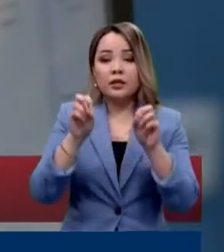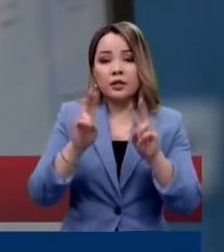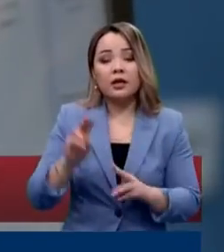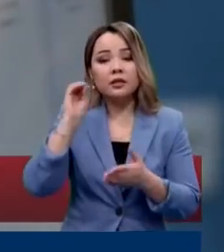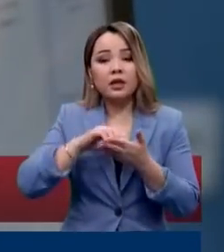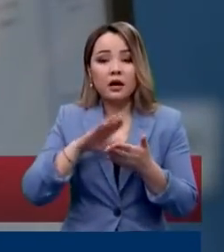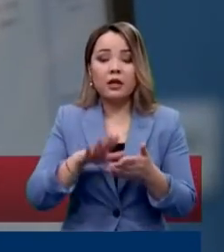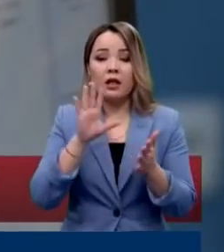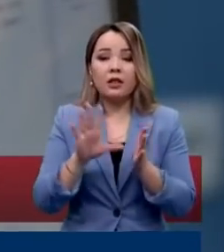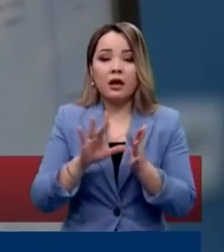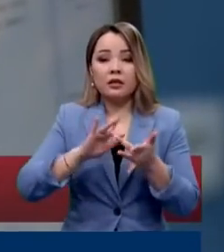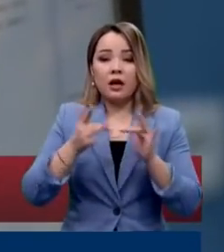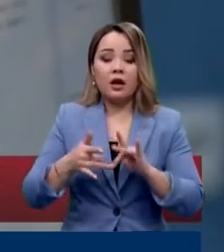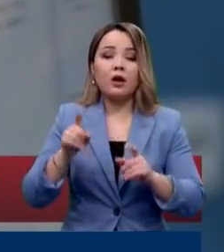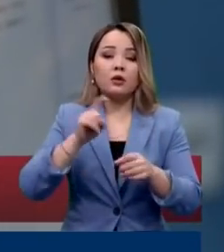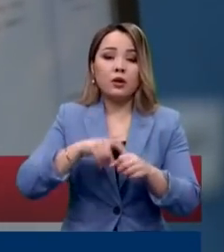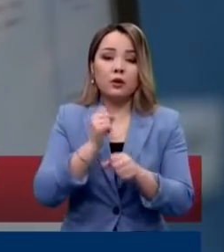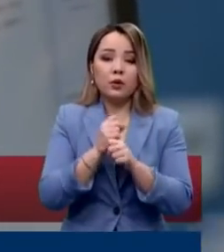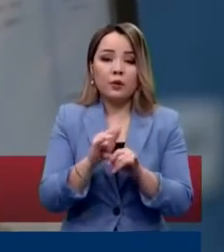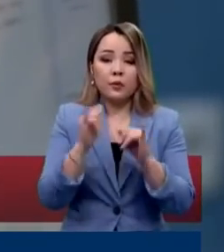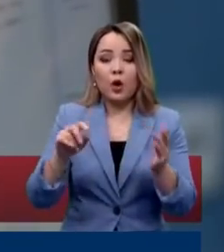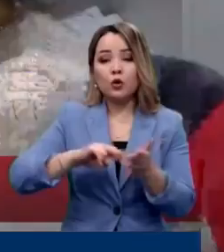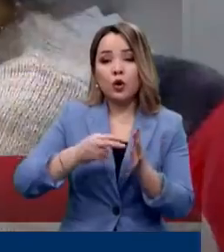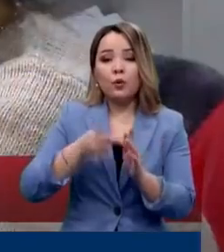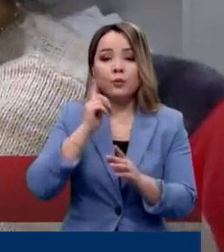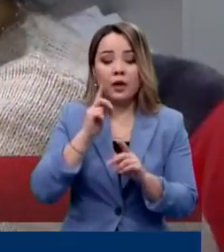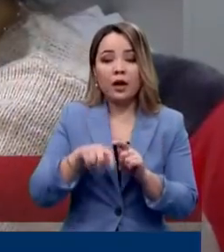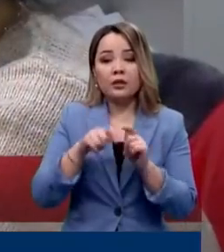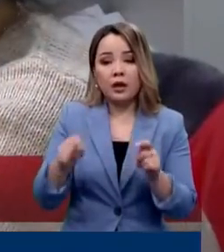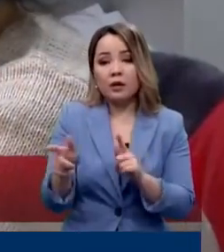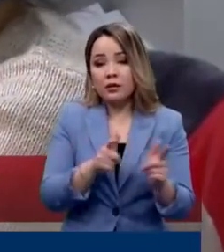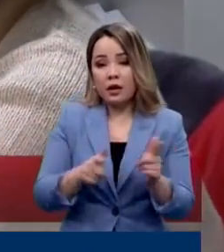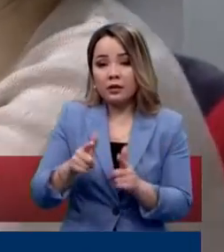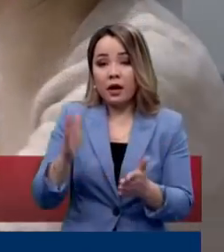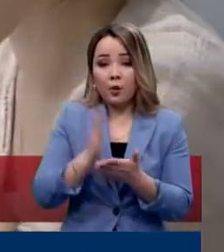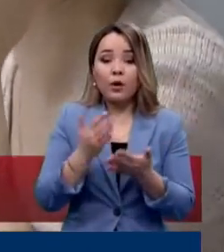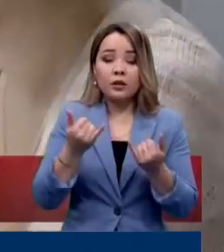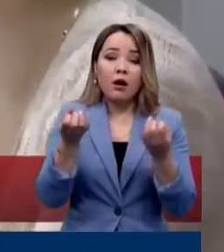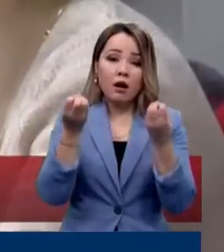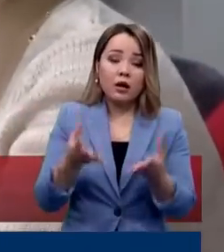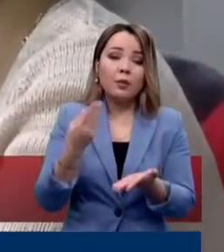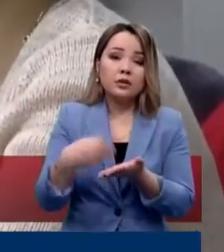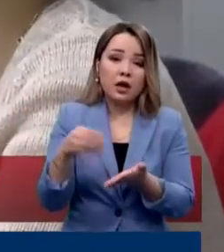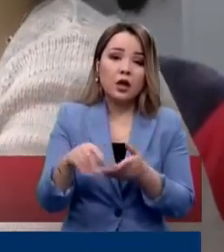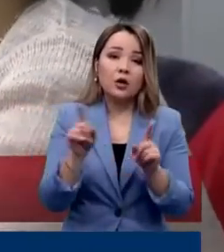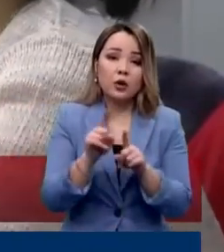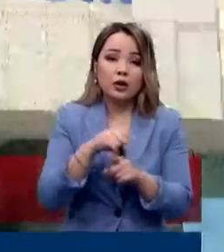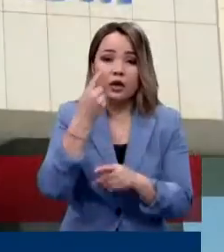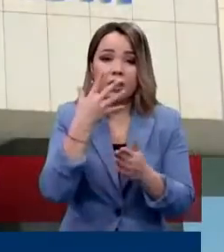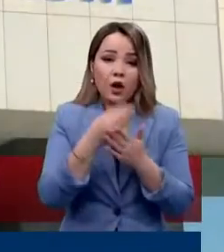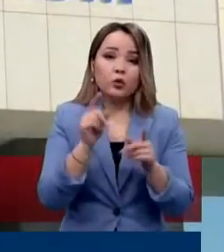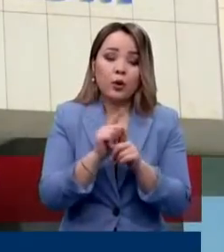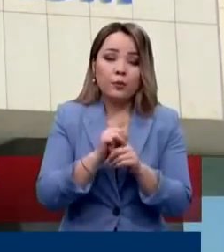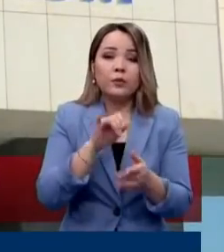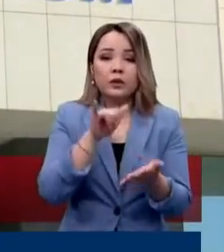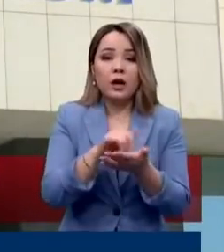электронды сауда алаңын іске қоспақшы. Әзірге жобаның пилоттық нұсқасы әзірленіп жатыр. Мұнда қарапайым сатып алулар жеке